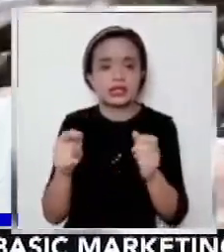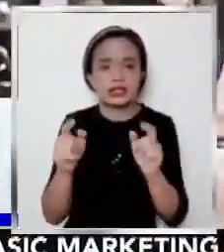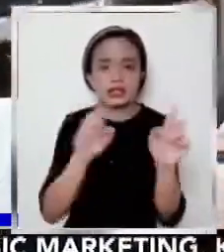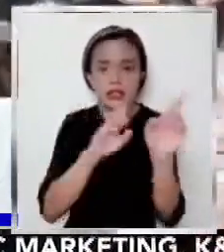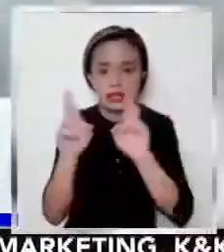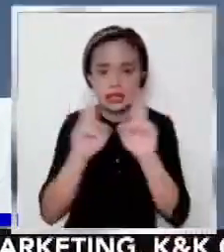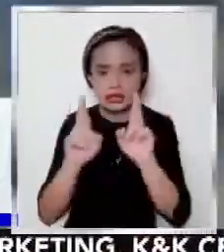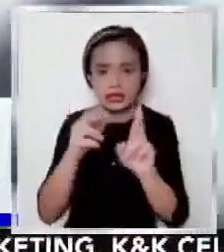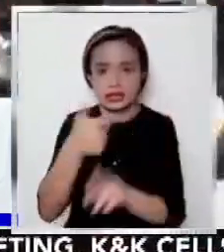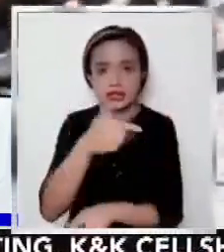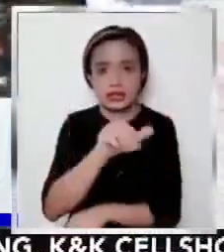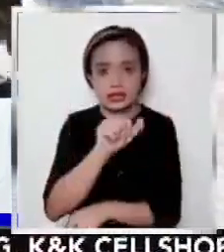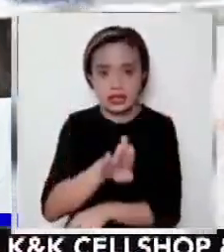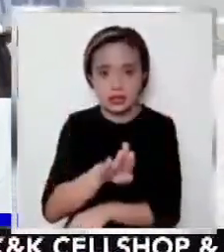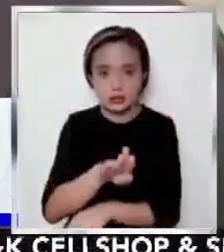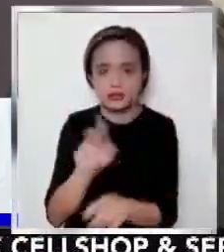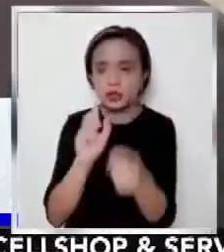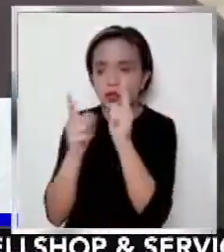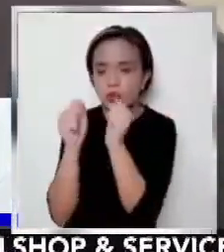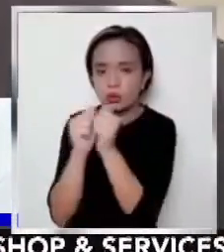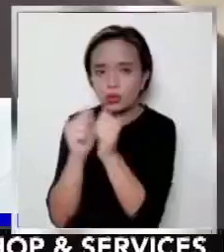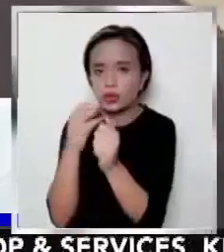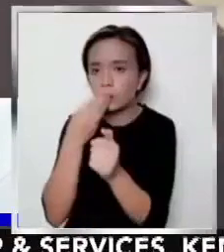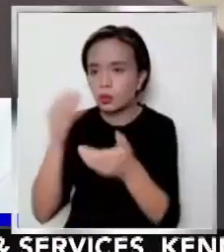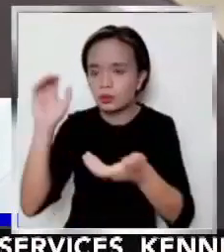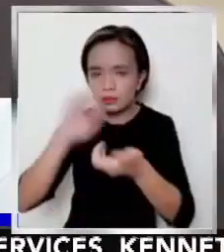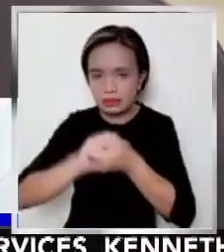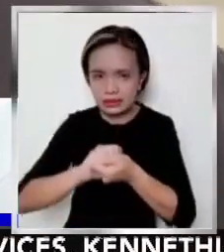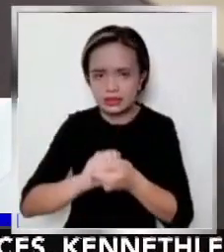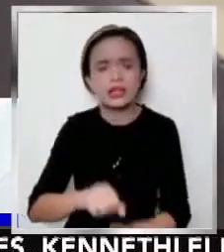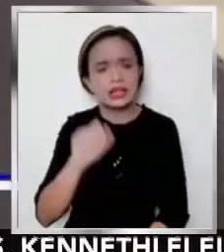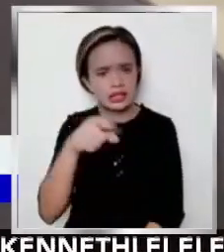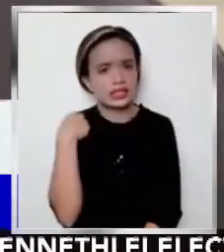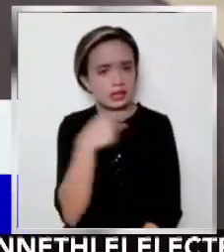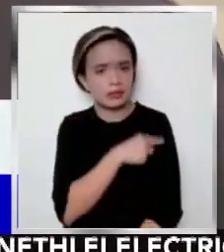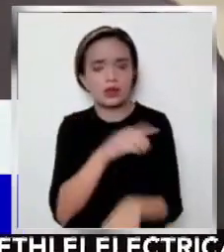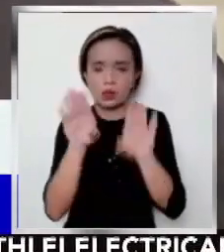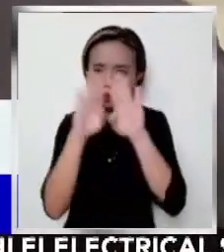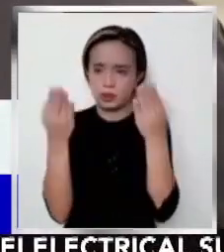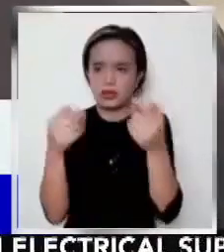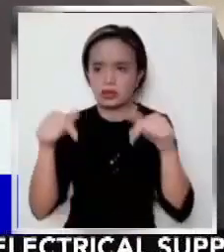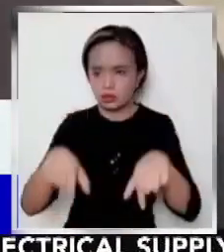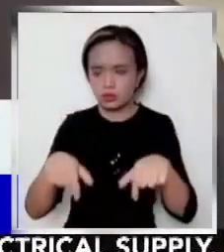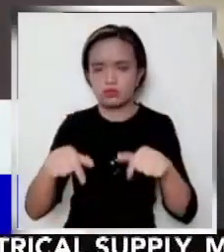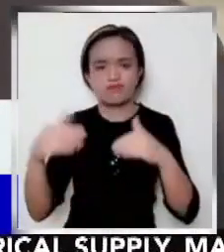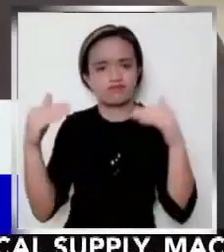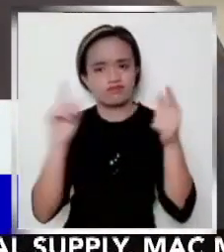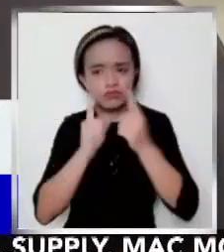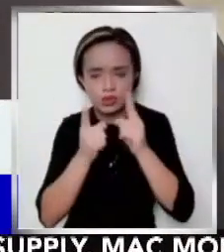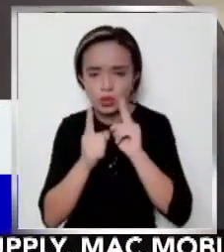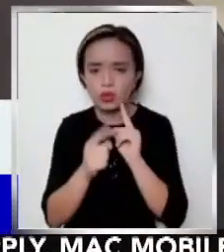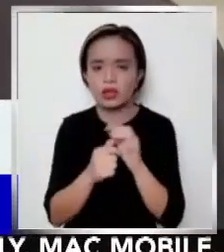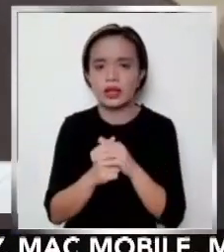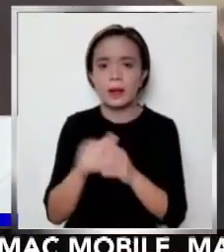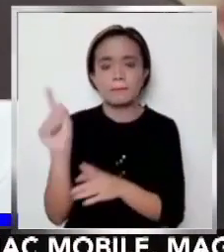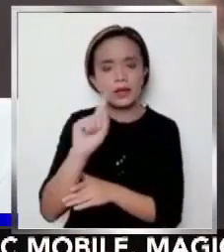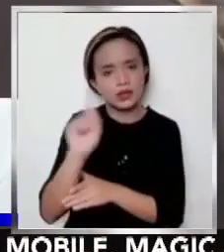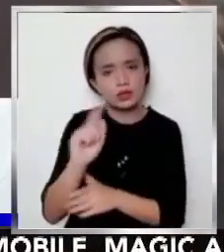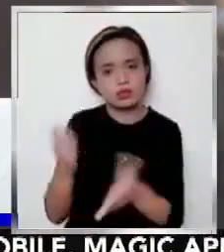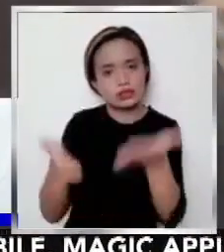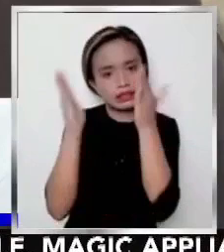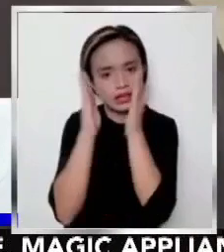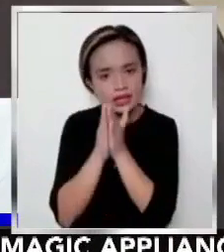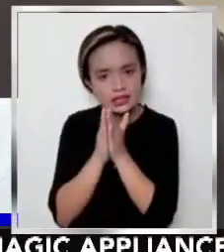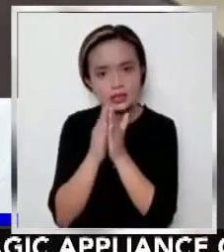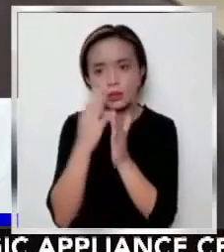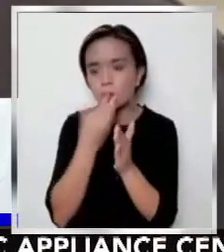sa hinaing ng kanilang mga partner. We're open naman ho to dialogue and discourse as to ano ho yung hinihingi ng mga gusto po magprotesta,